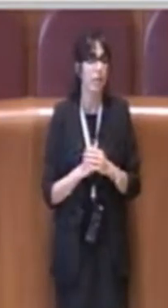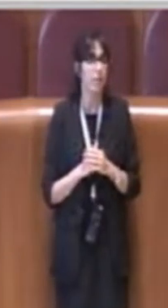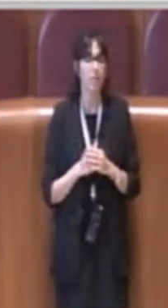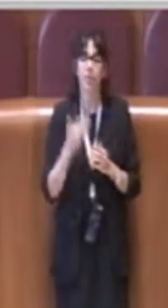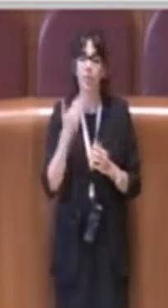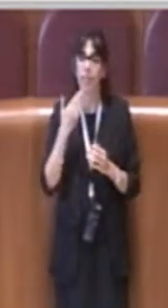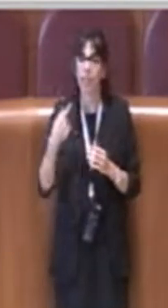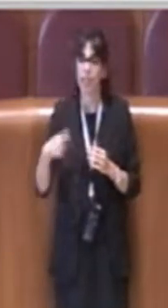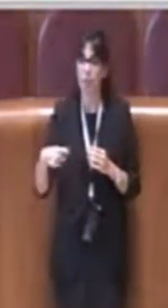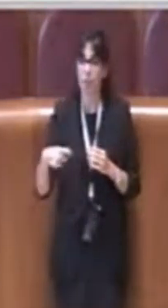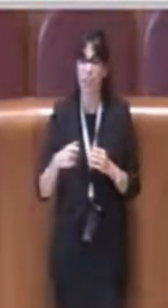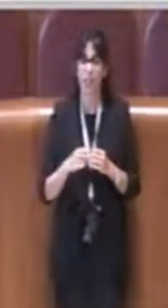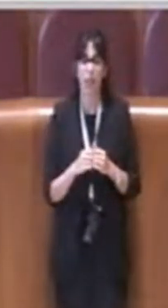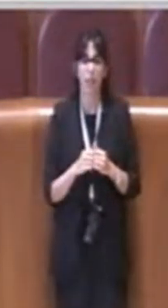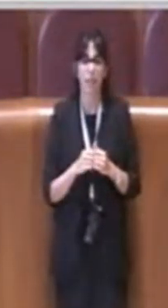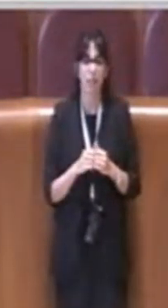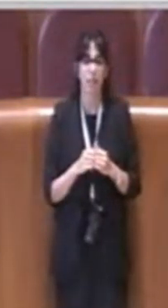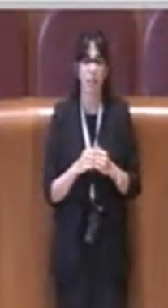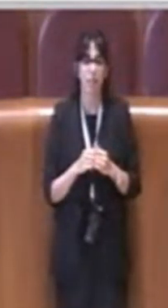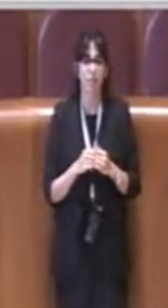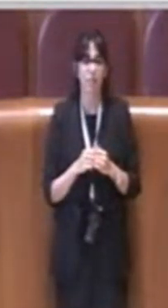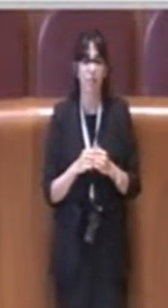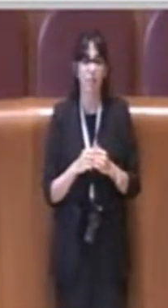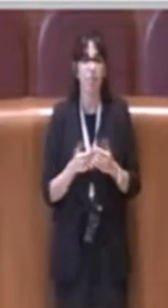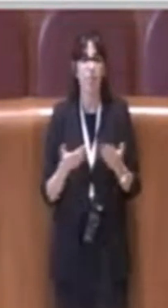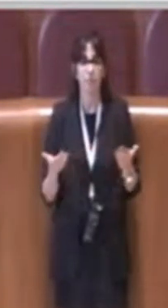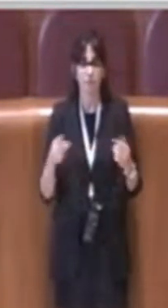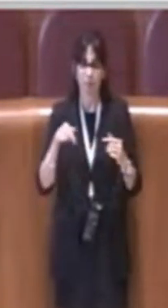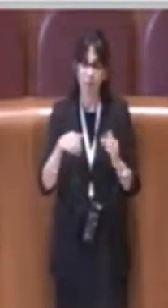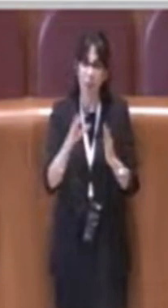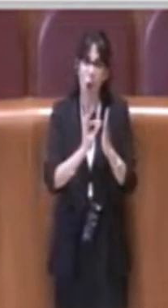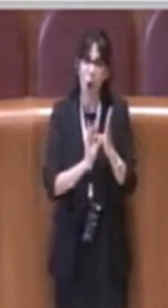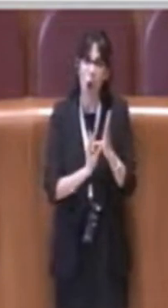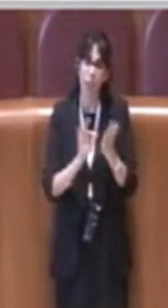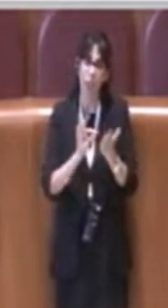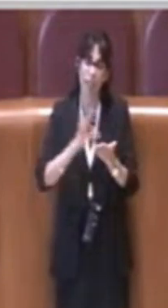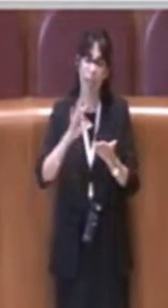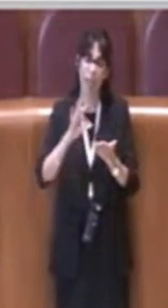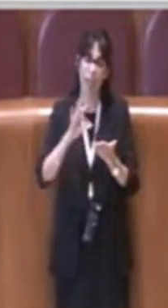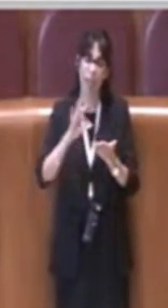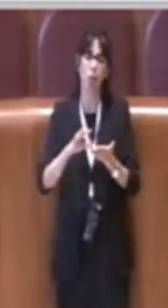Grazie Presidente. Di nuovo, allora, questo ordine del giorno impegna